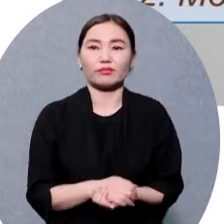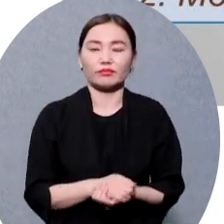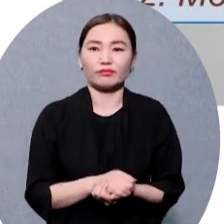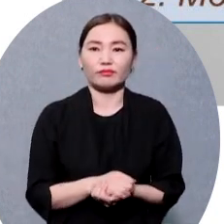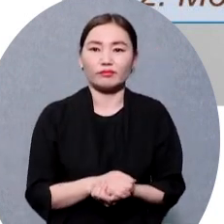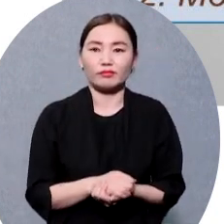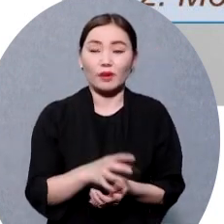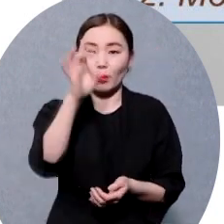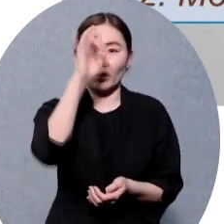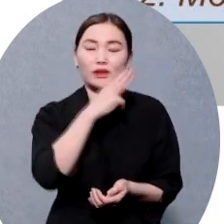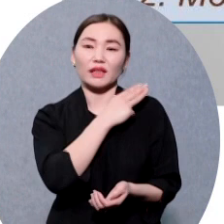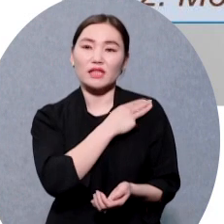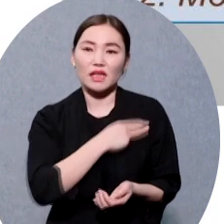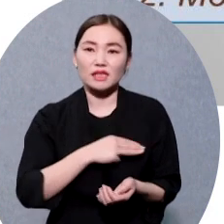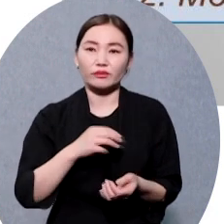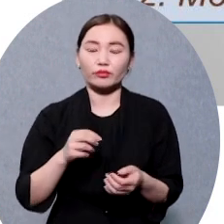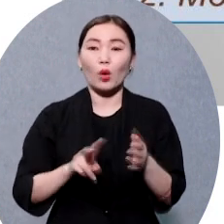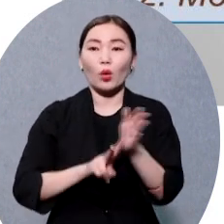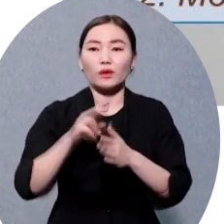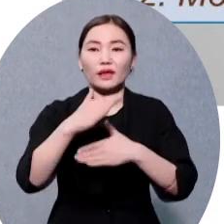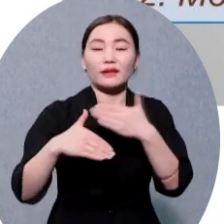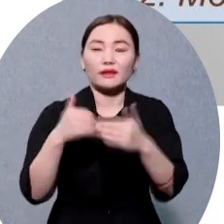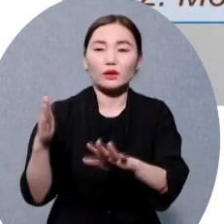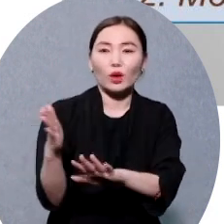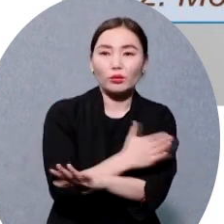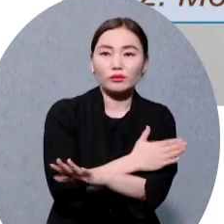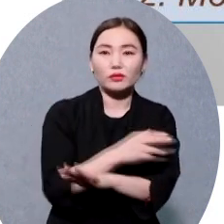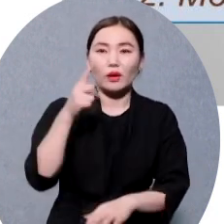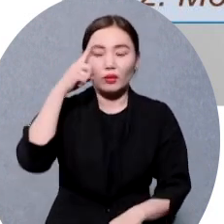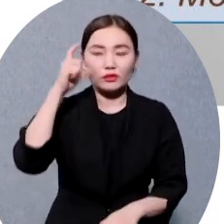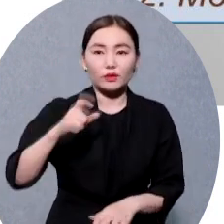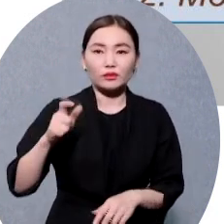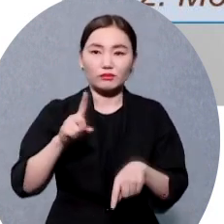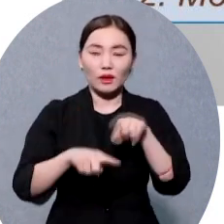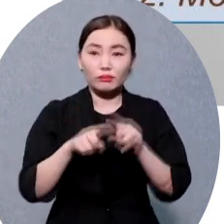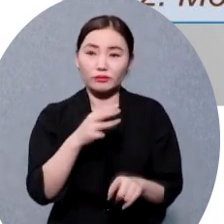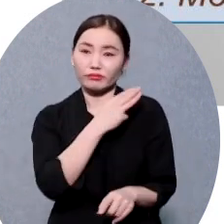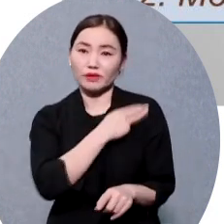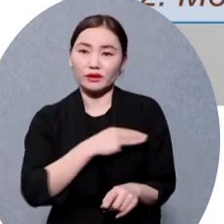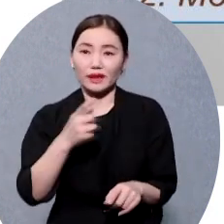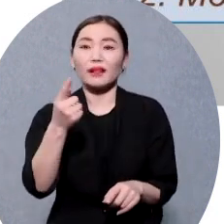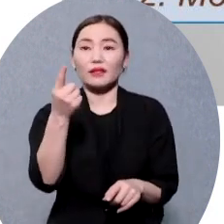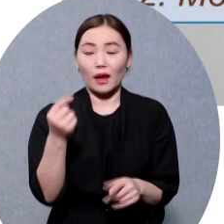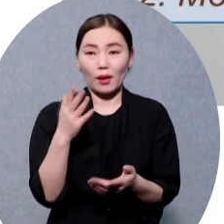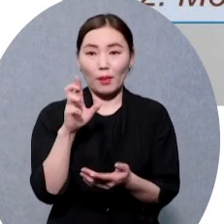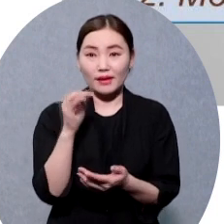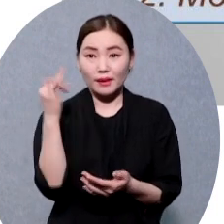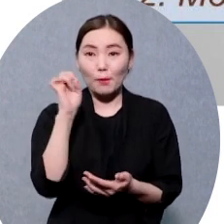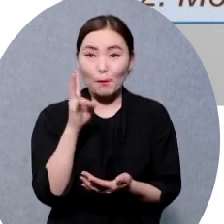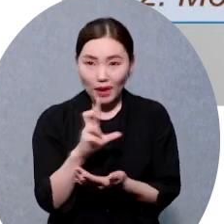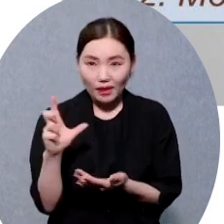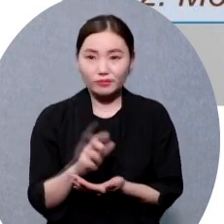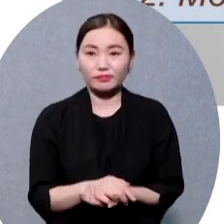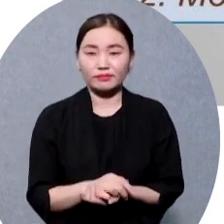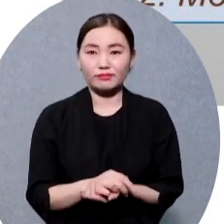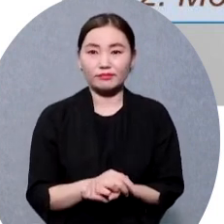хариулъя. Бурхны шашин дэлгэрэхээс өмнө монголчууд ямар шүтлэгтэй байсан бэ? За мөн Монгол бурхны шашин дэлгэрэх гол шалтгаан юу байсан бэ